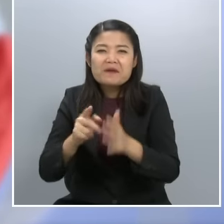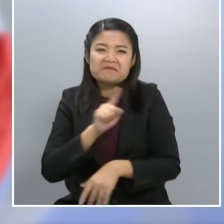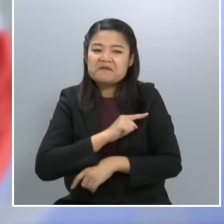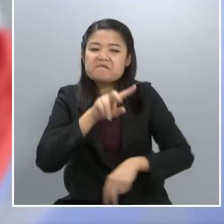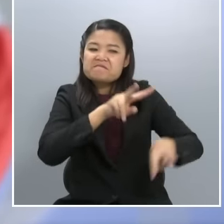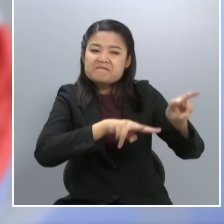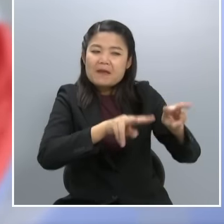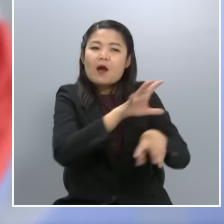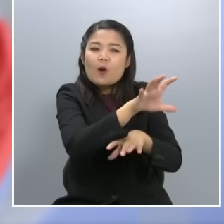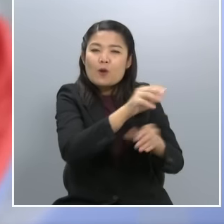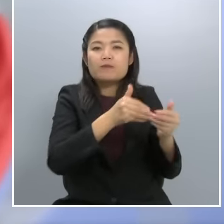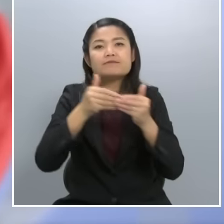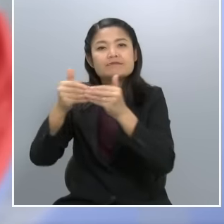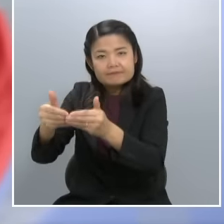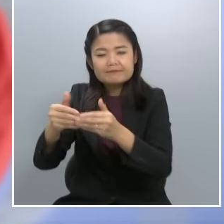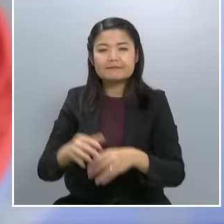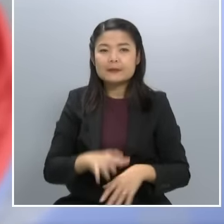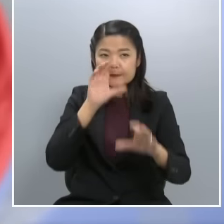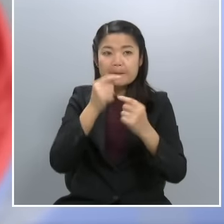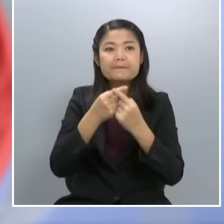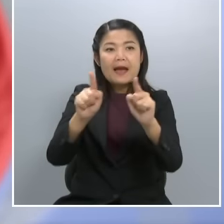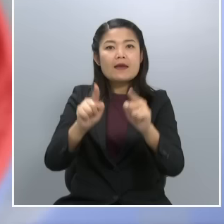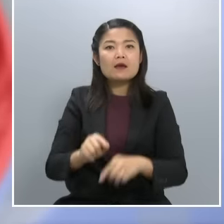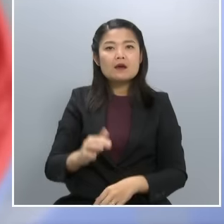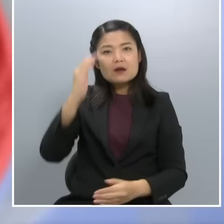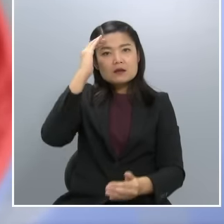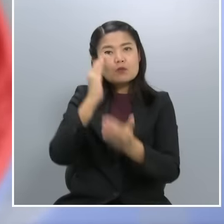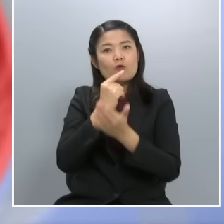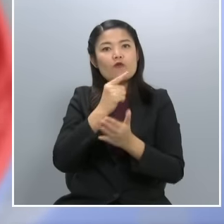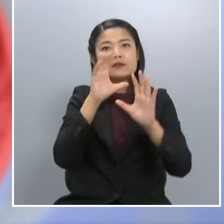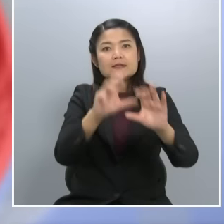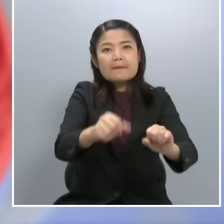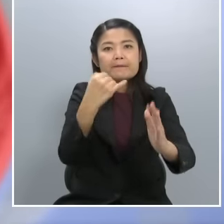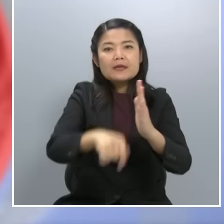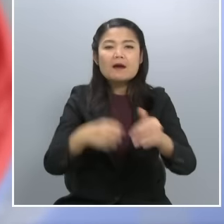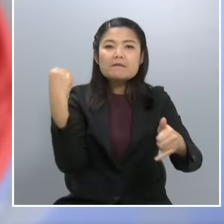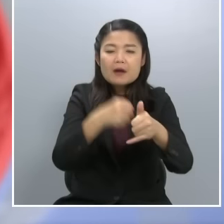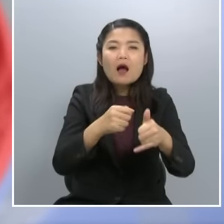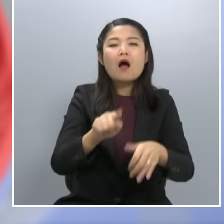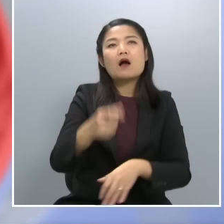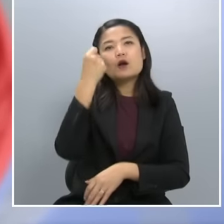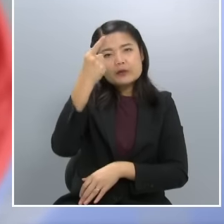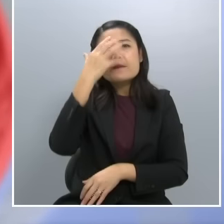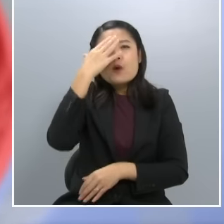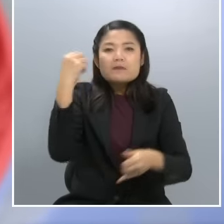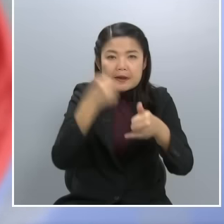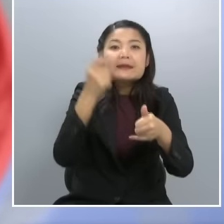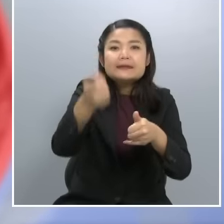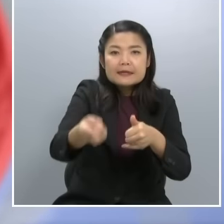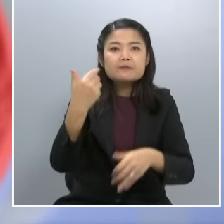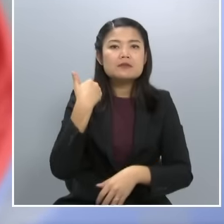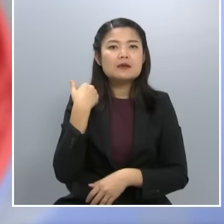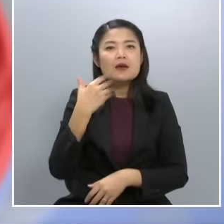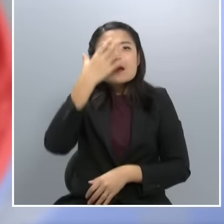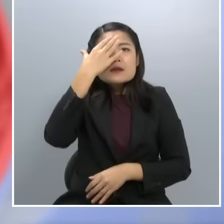เนี่ยแหละครับแต่ที่แปลกใจคือพ่อถูกแจ้งข้อกล่าวหาว่าทำร้ายร่างกายอันนี้เราเข้าใจนะเพราะไปทำเ้าจริงๆแต่ไฉนเลย